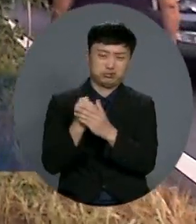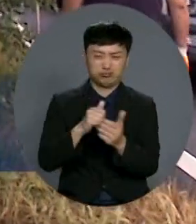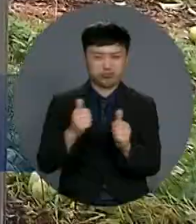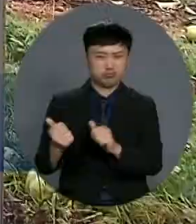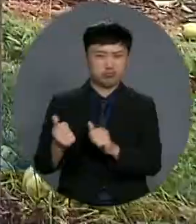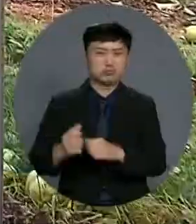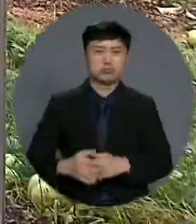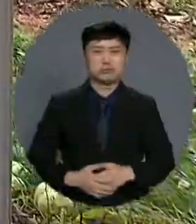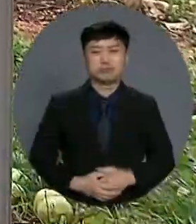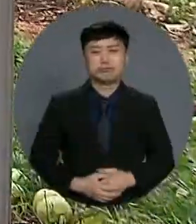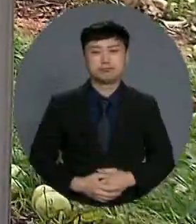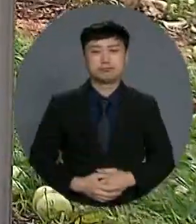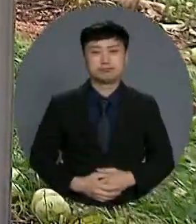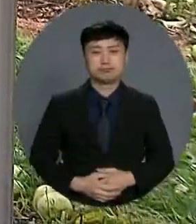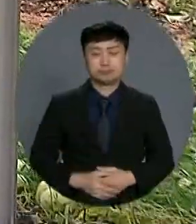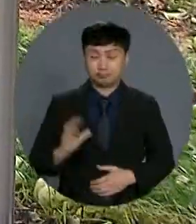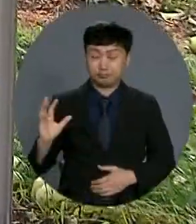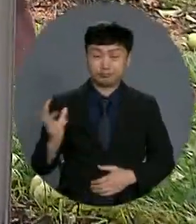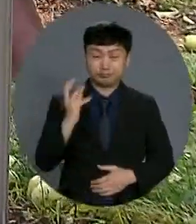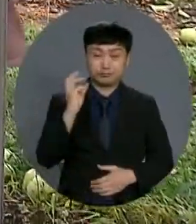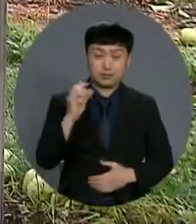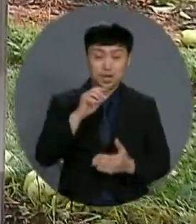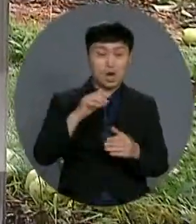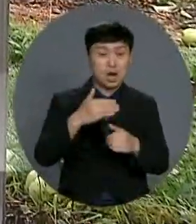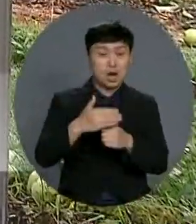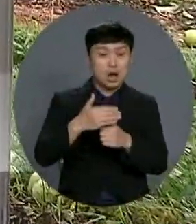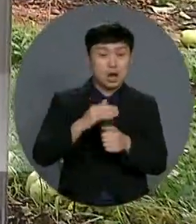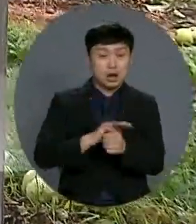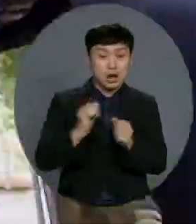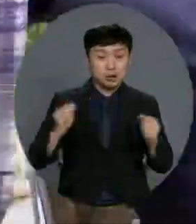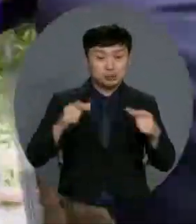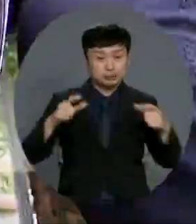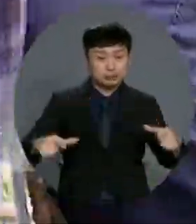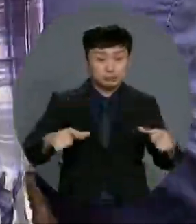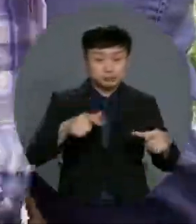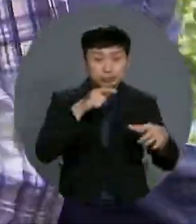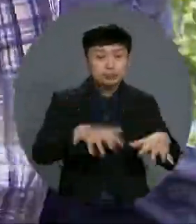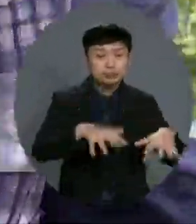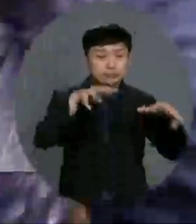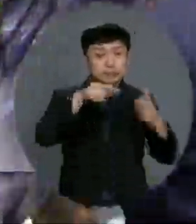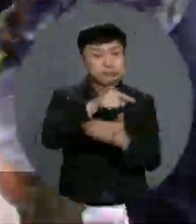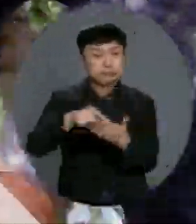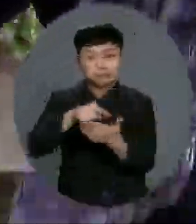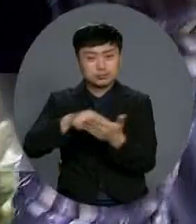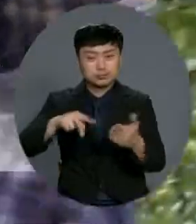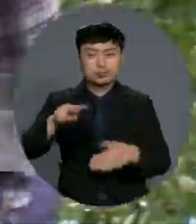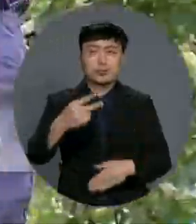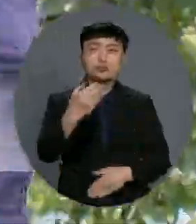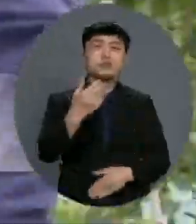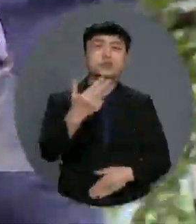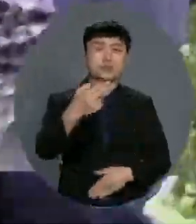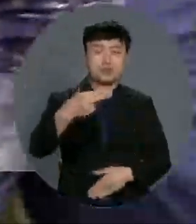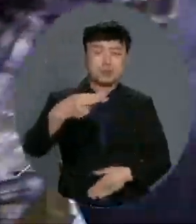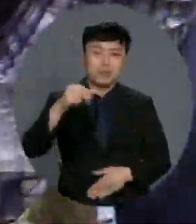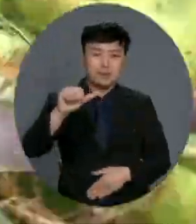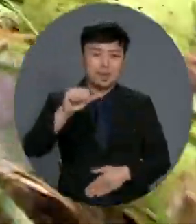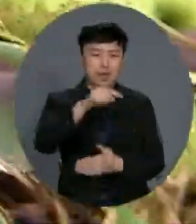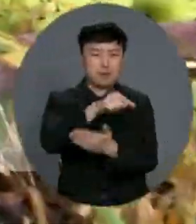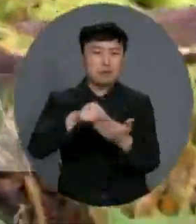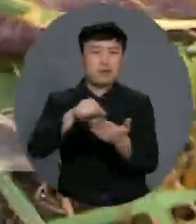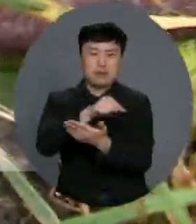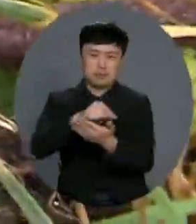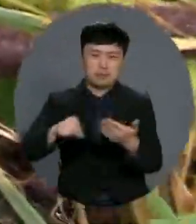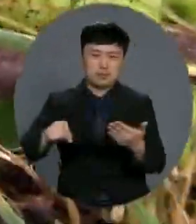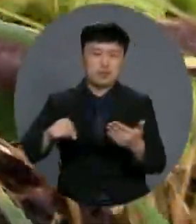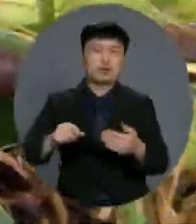되겠죠. 이번 태풍으로 경북에서는 낙과와 침수 등 농작물 297헥타르가 피해를 입은 것으로